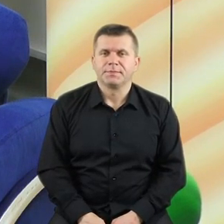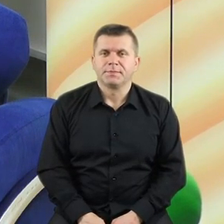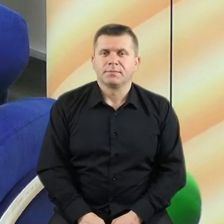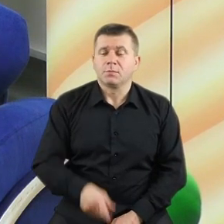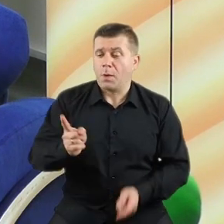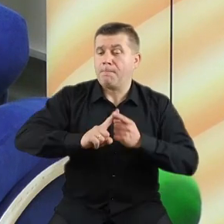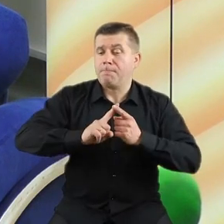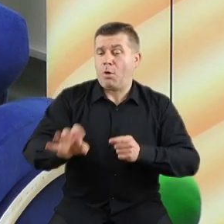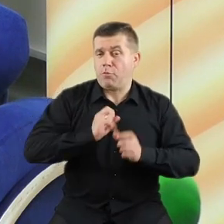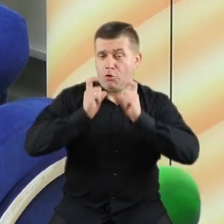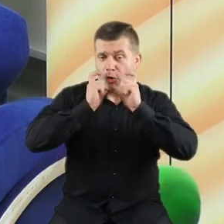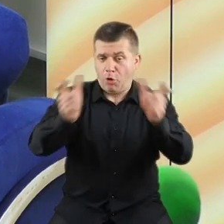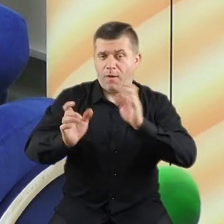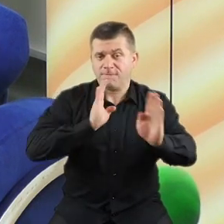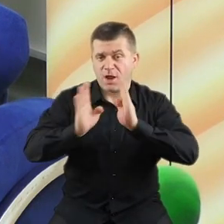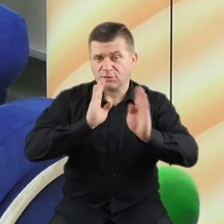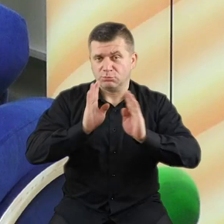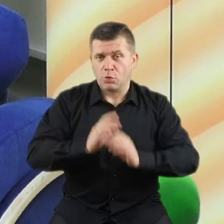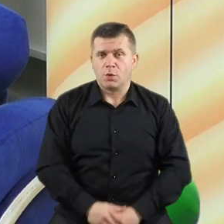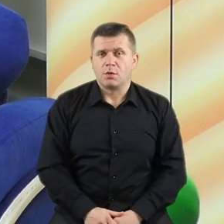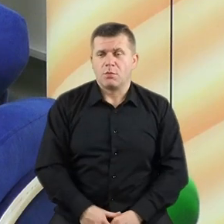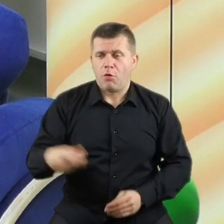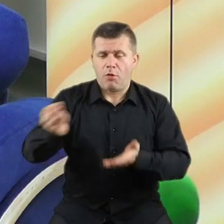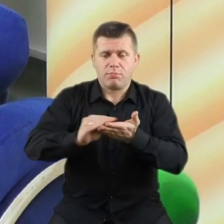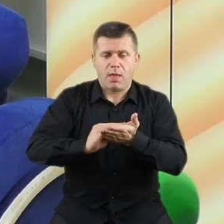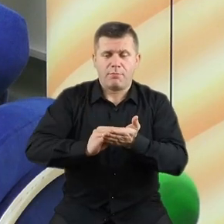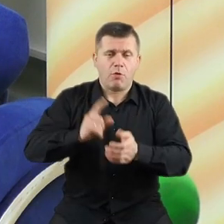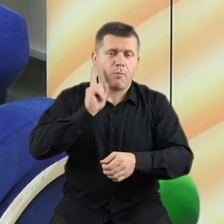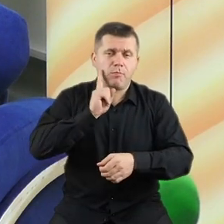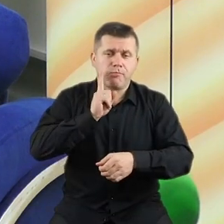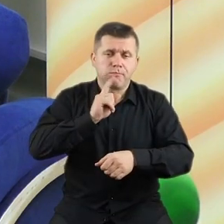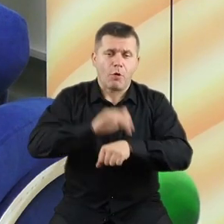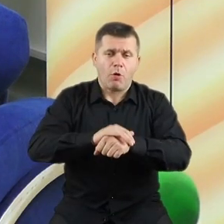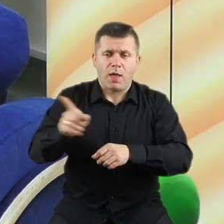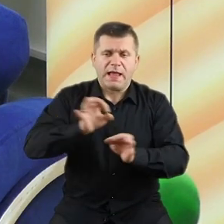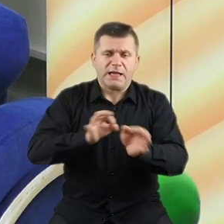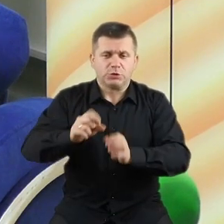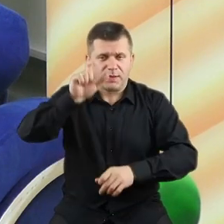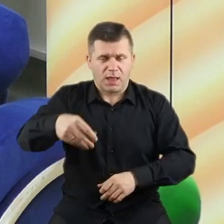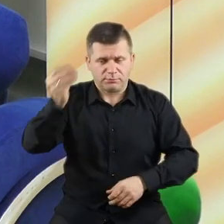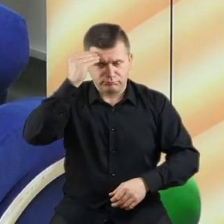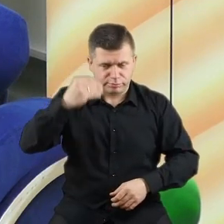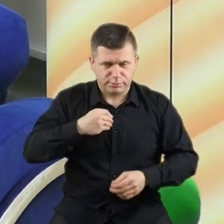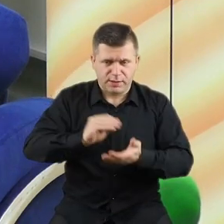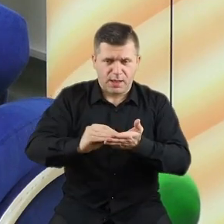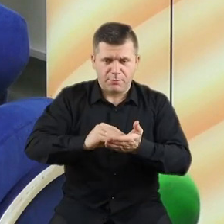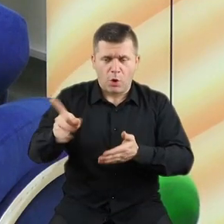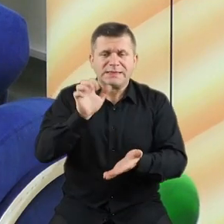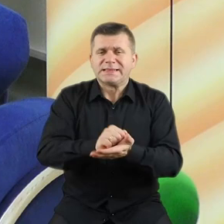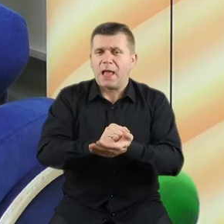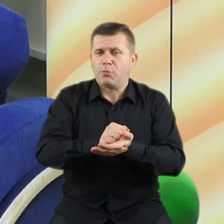to właśnie po tym moim ogłoszeniu się na Facebooku napisał do mnie kolega, który jest historykiem z Gdańska, który zajmuje